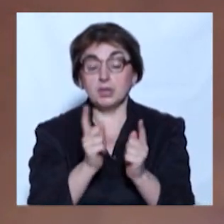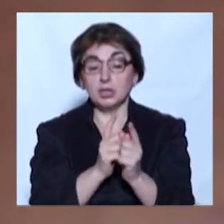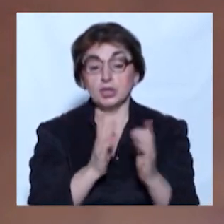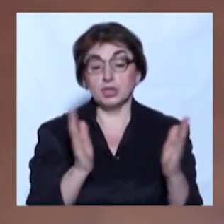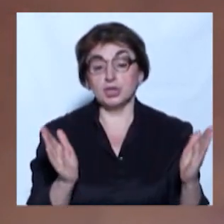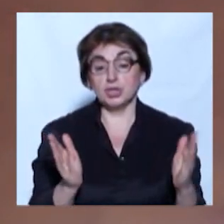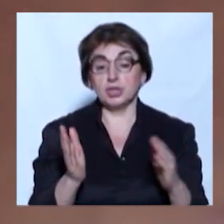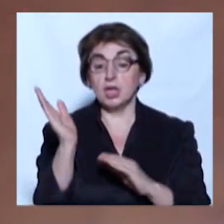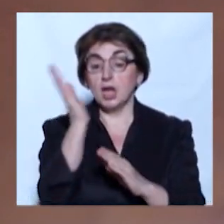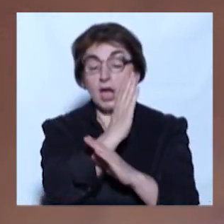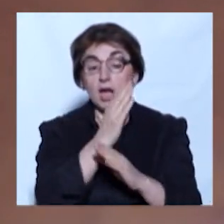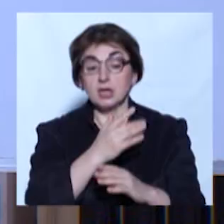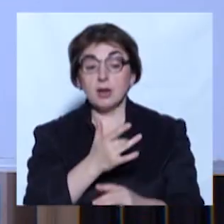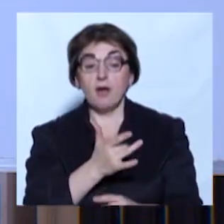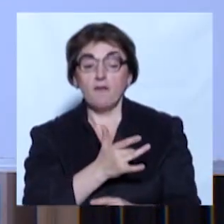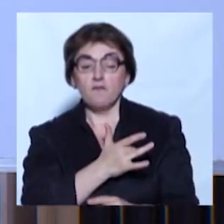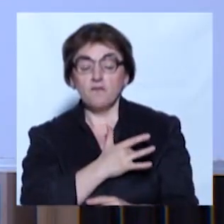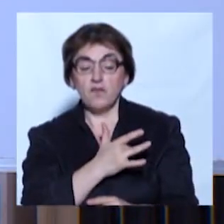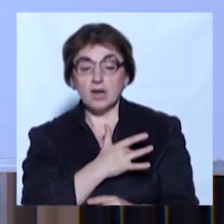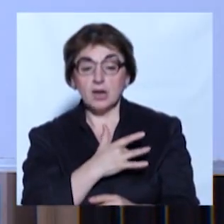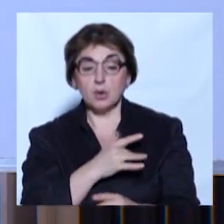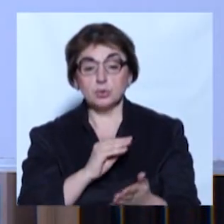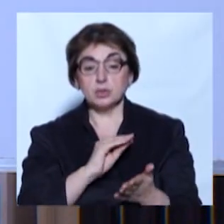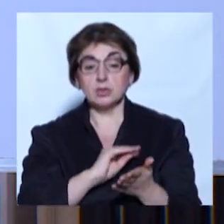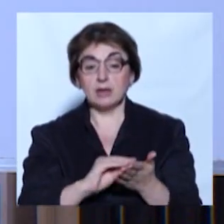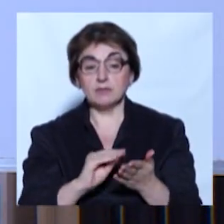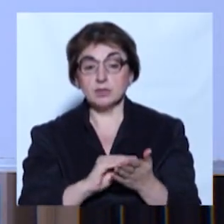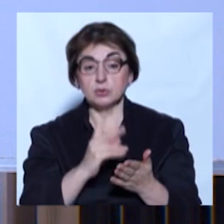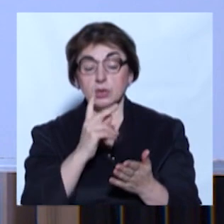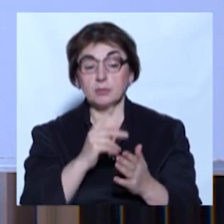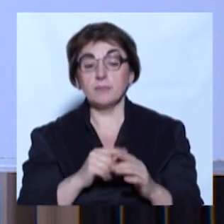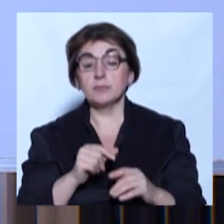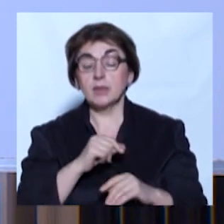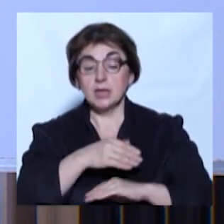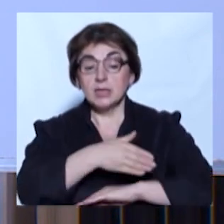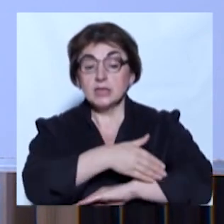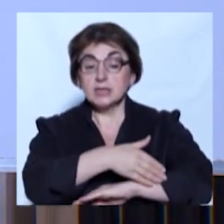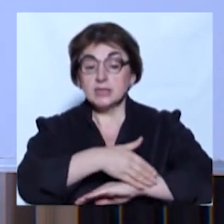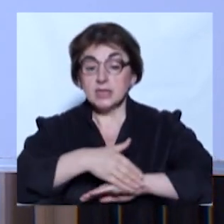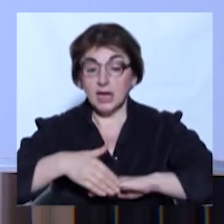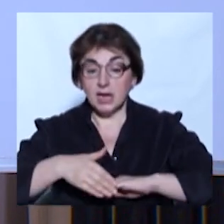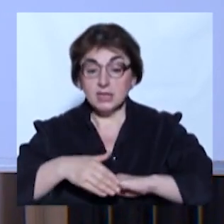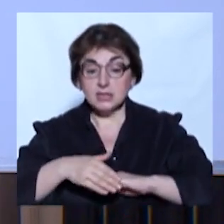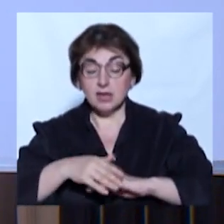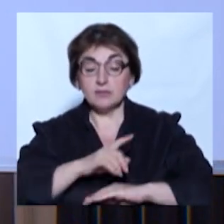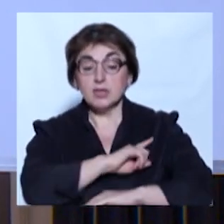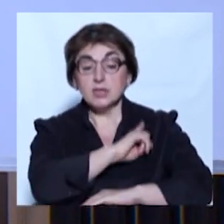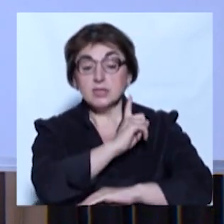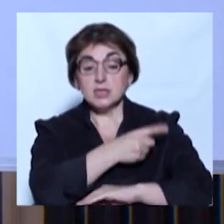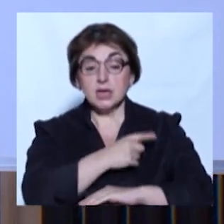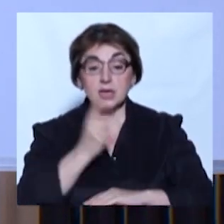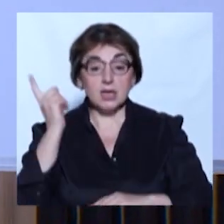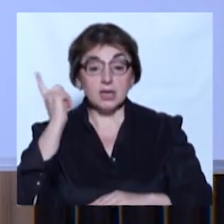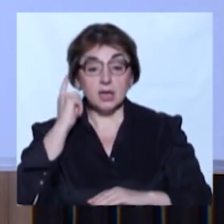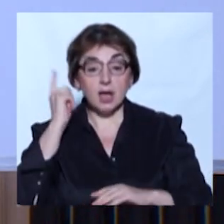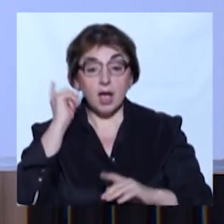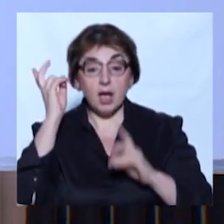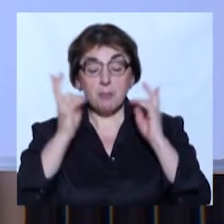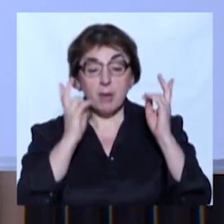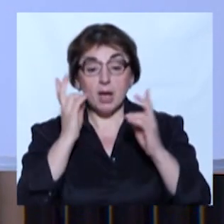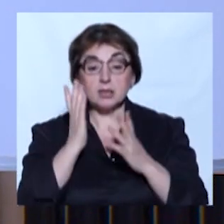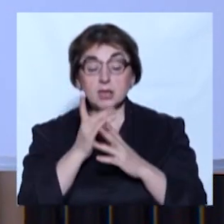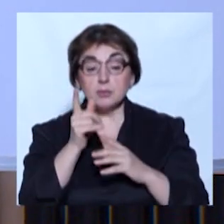მოდით გამოთქვათ ვარაუდი ამასთან დაკავშირებით. Სახაზავი ძლიერ ხმას გამოსცემს მაშინ,